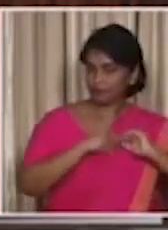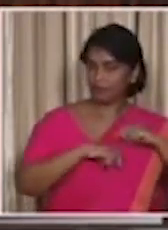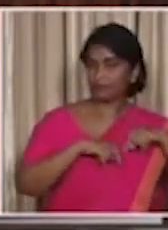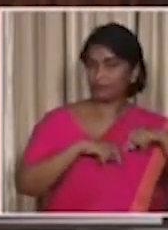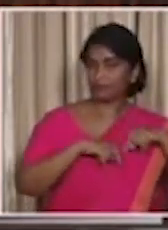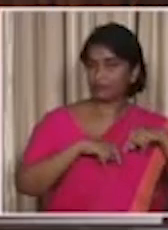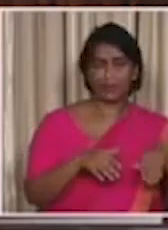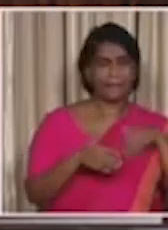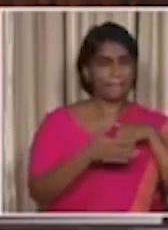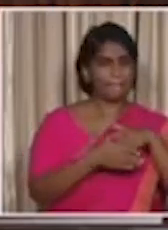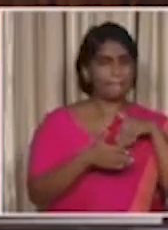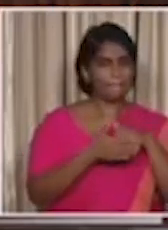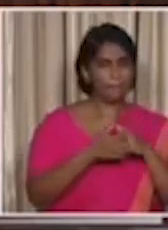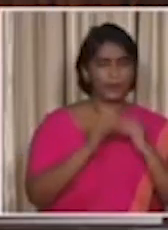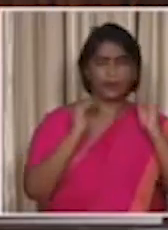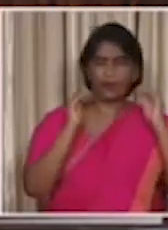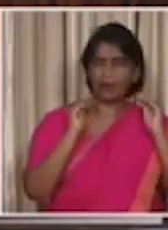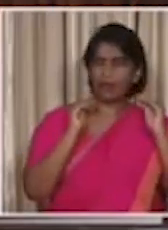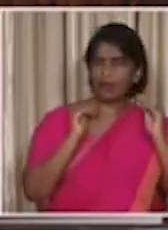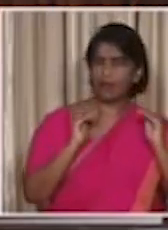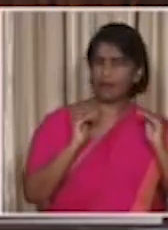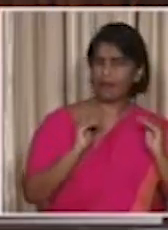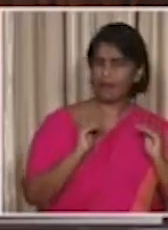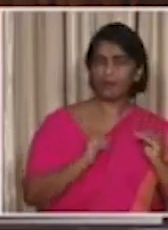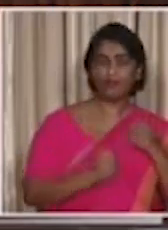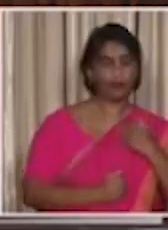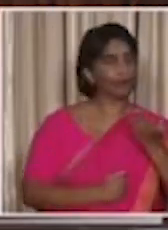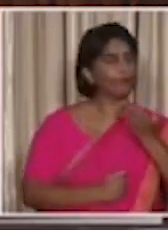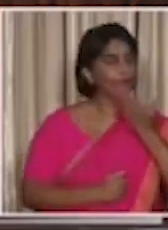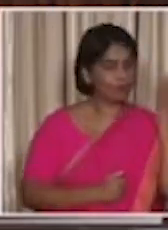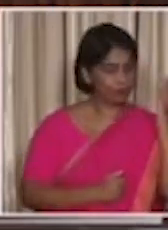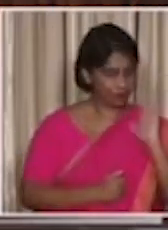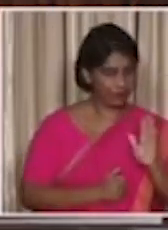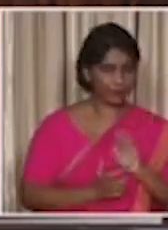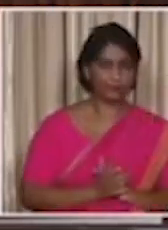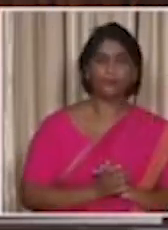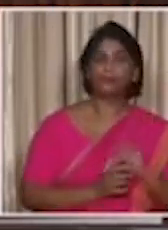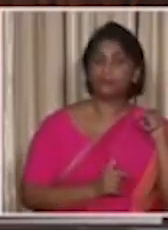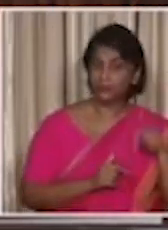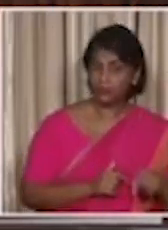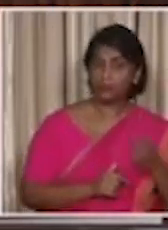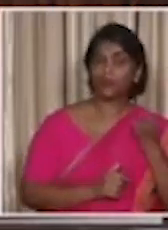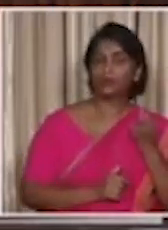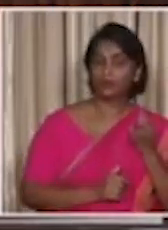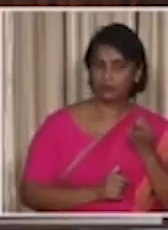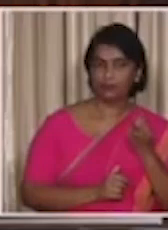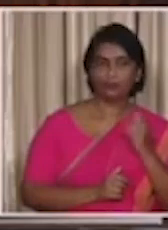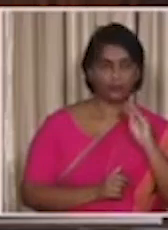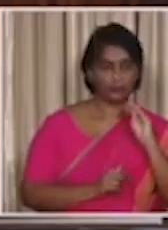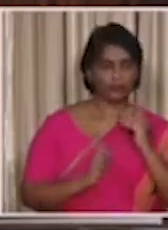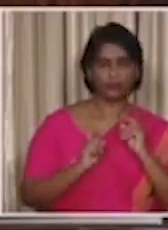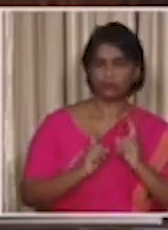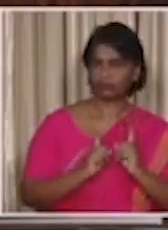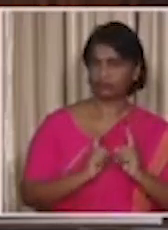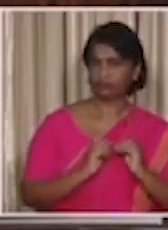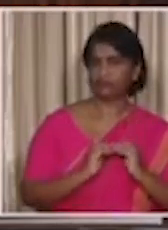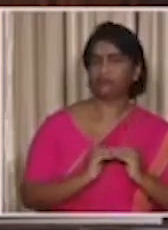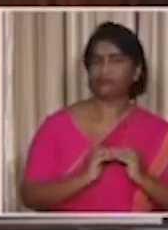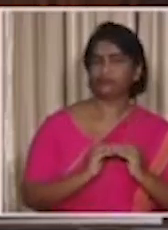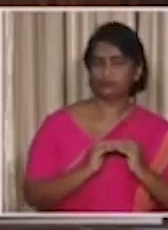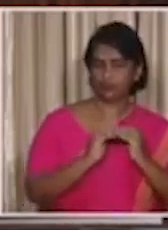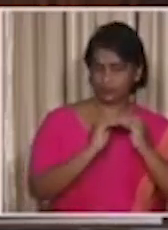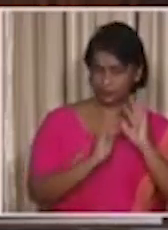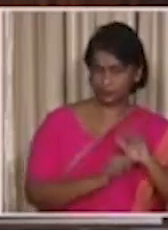මේ පීඩනේ හැමින් හැමින් අඩු කරන්න අපට පුළුවන් වෙලා තියෙනවා. දැන් ආර්ථිකයේ කිසියම් ස්ථාවරයක් ඇති